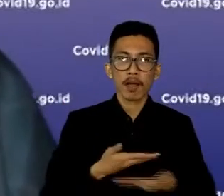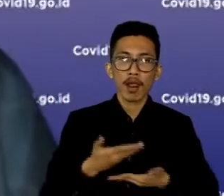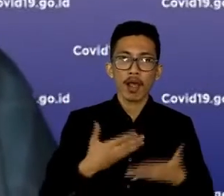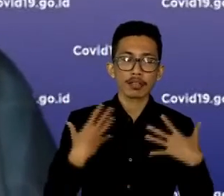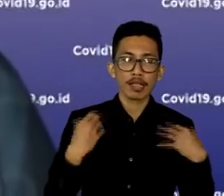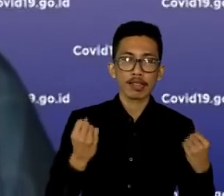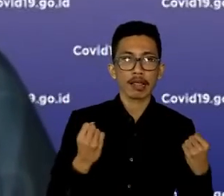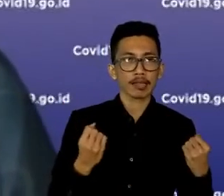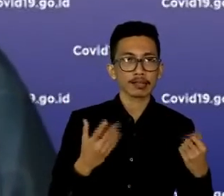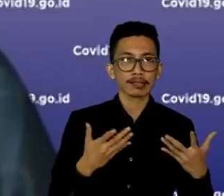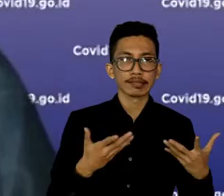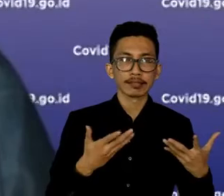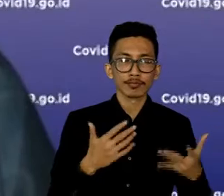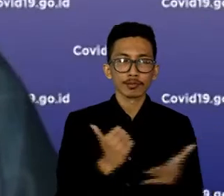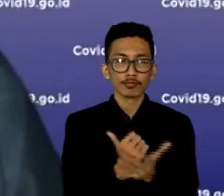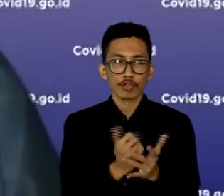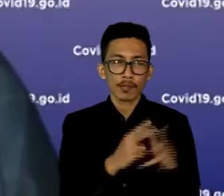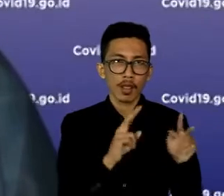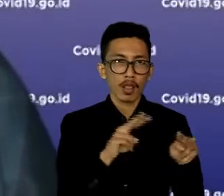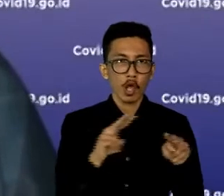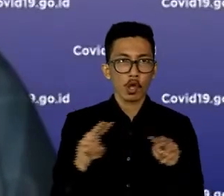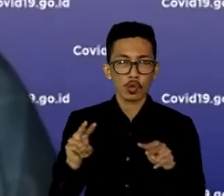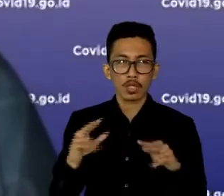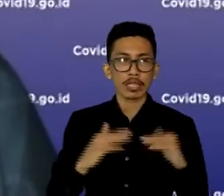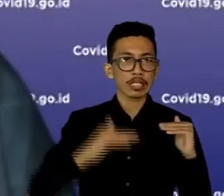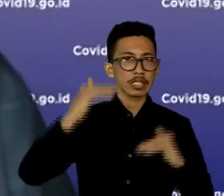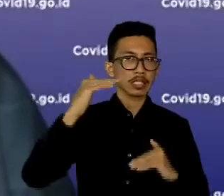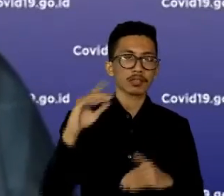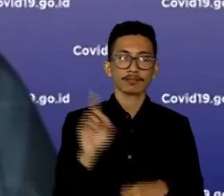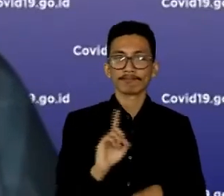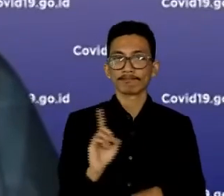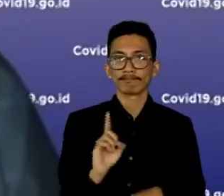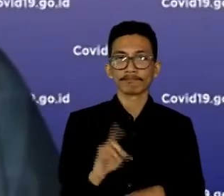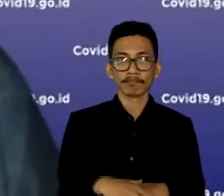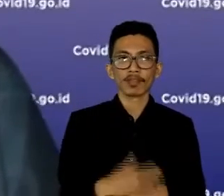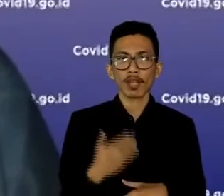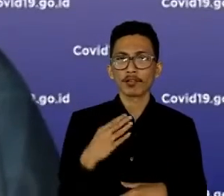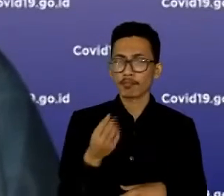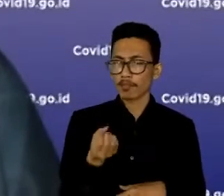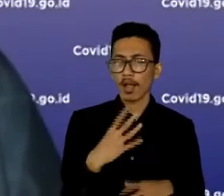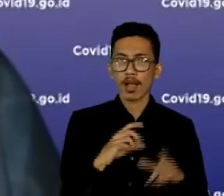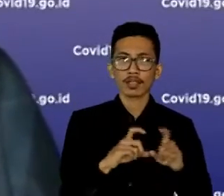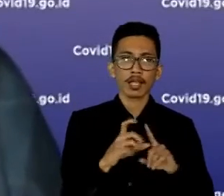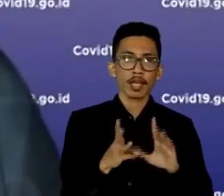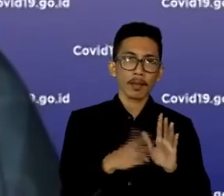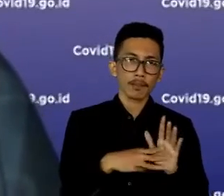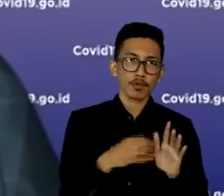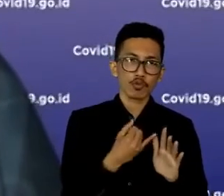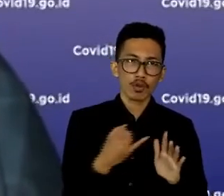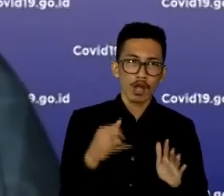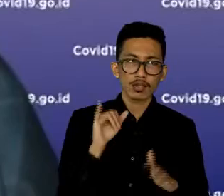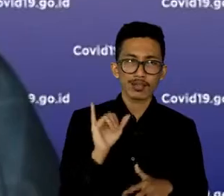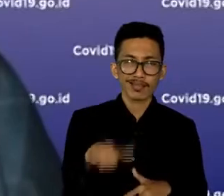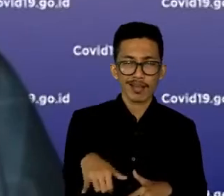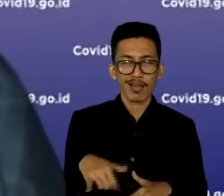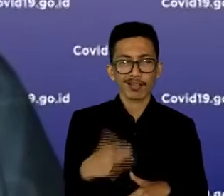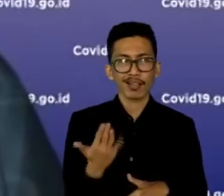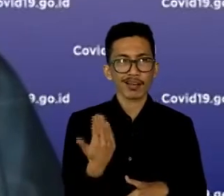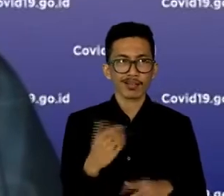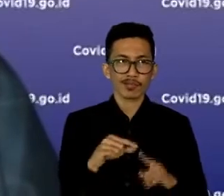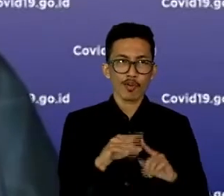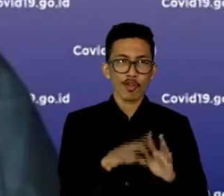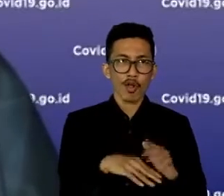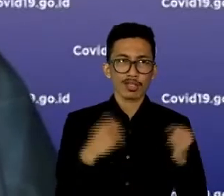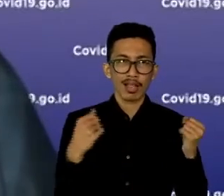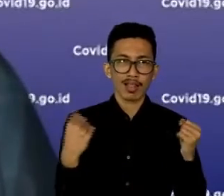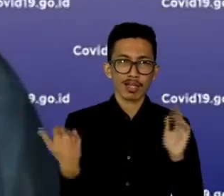semakin tinggi. Jadi beberapa tantangan kita, tadi SDM sudah disebutkan, ketidakpatuhan juga masih kita lihat ya Dr. Lula, kalau dari